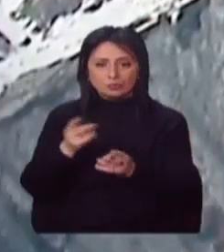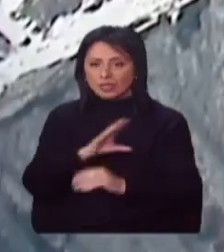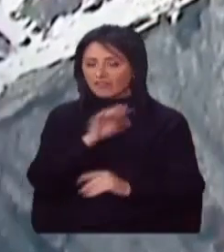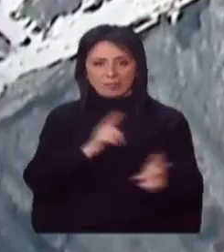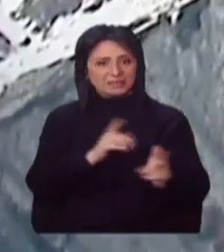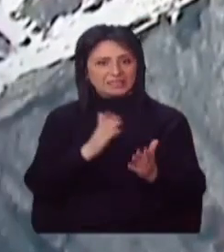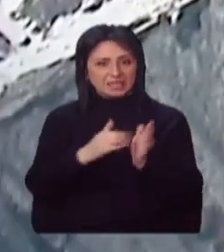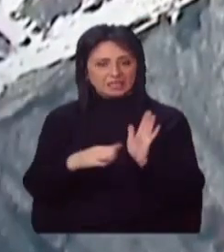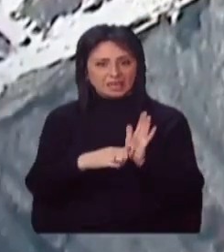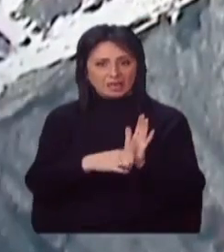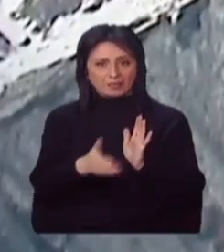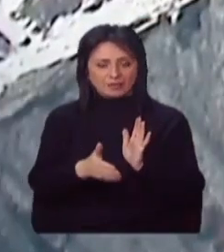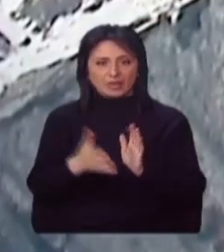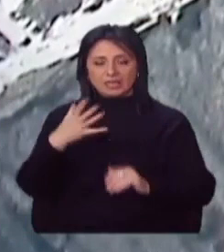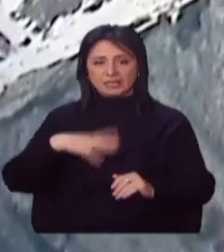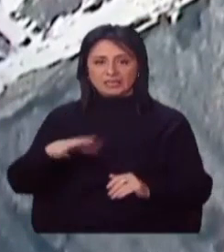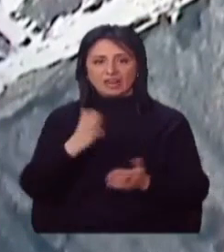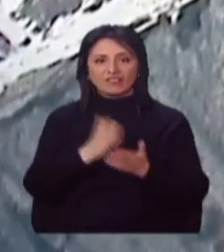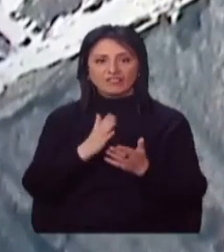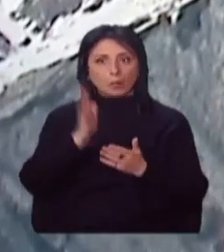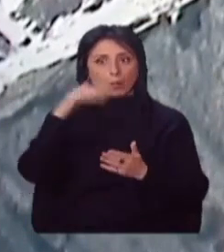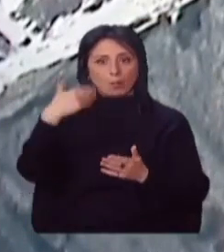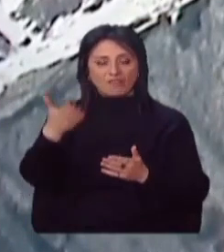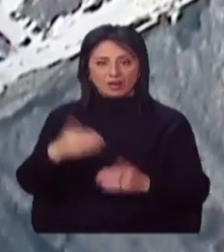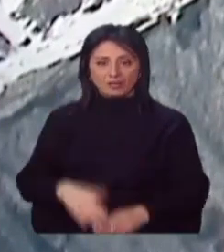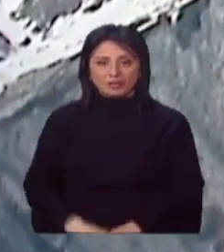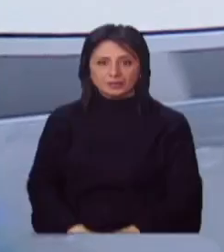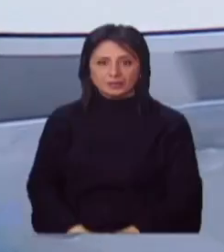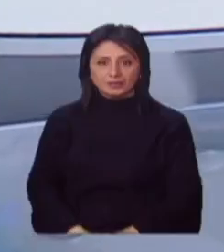ყველა მზად არის დაგეხმაროს. საქართველო არის მომავალი.